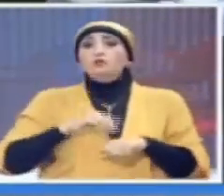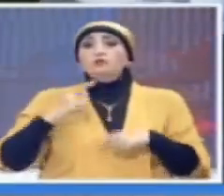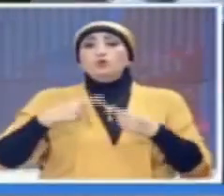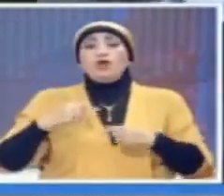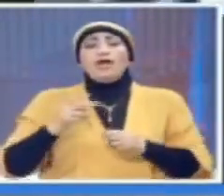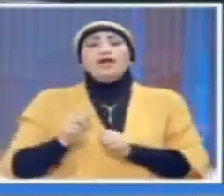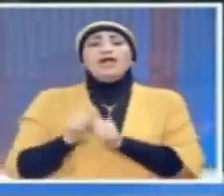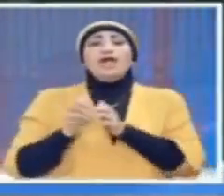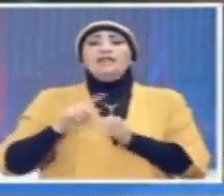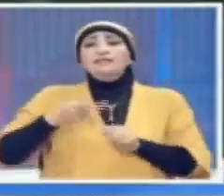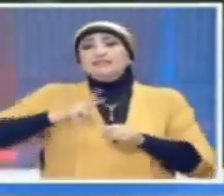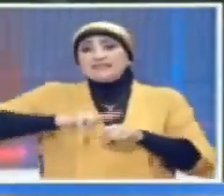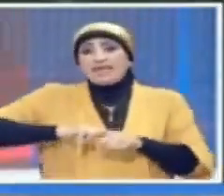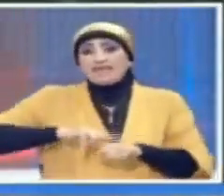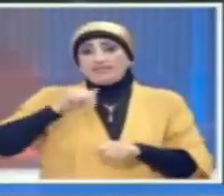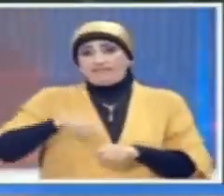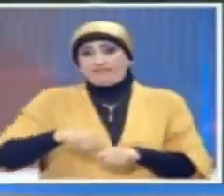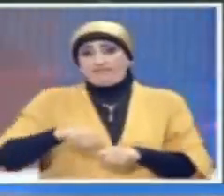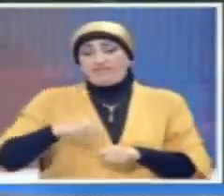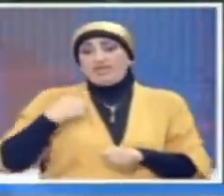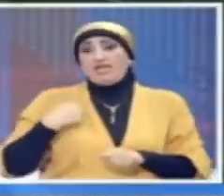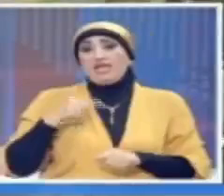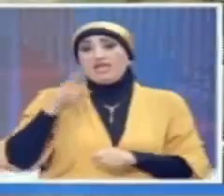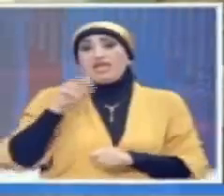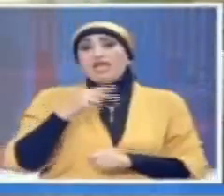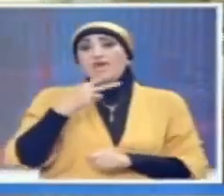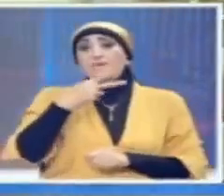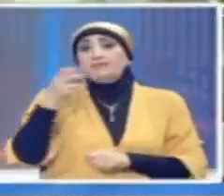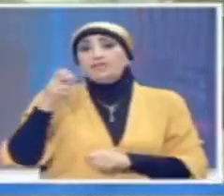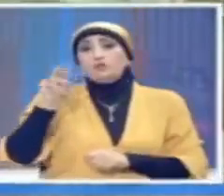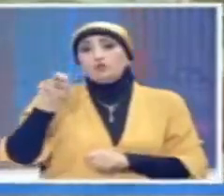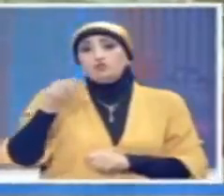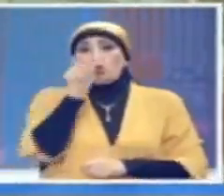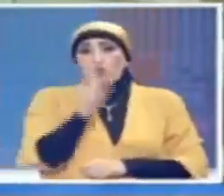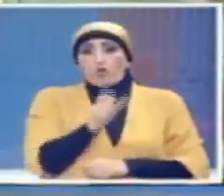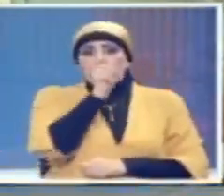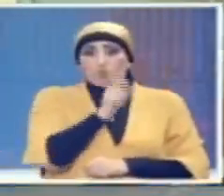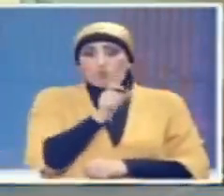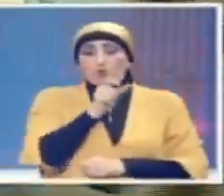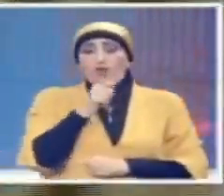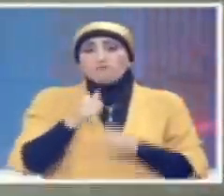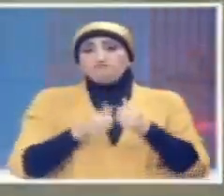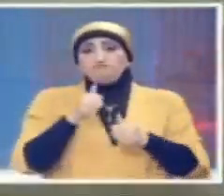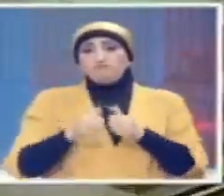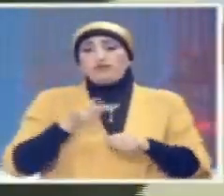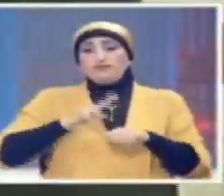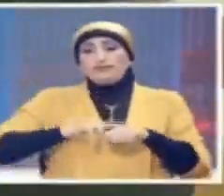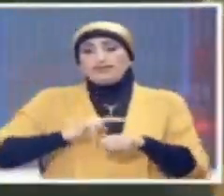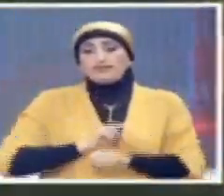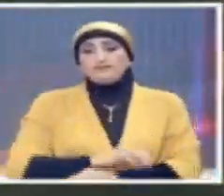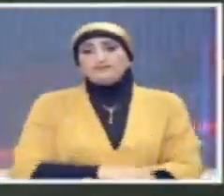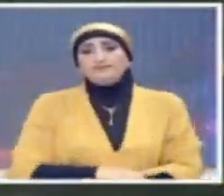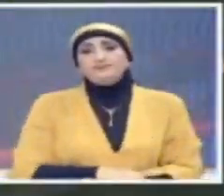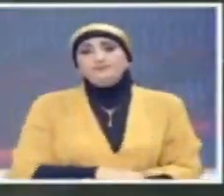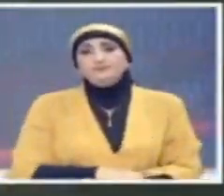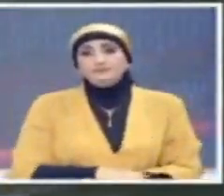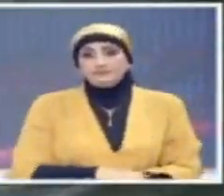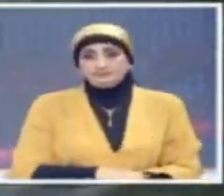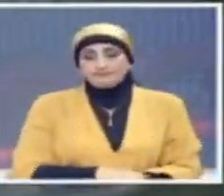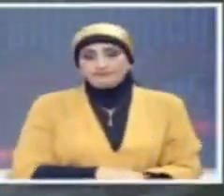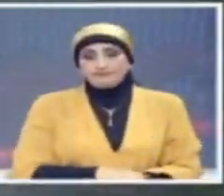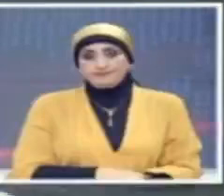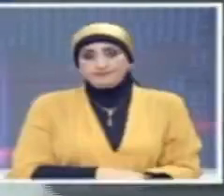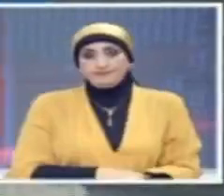بينما تجرى جولة إعادة المرحلة الأولى بين 220 مرشحا آخرين.